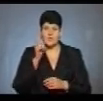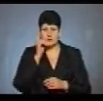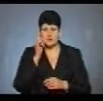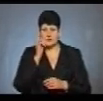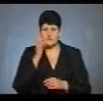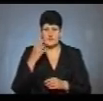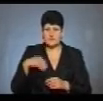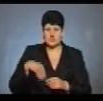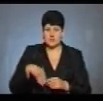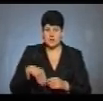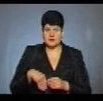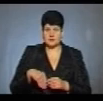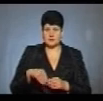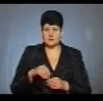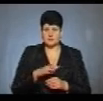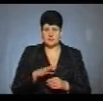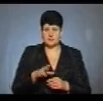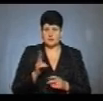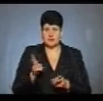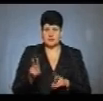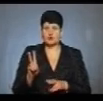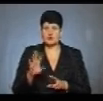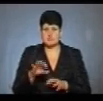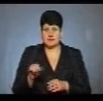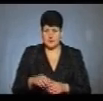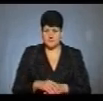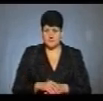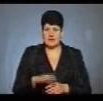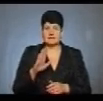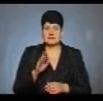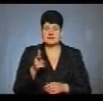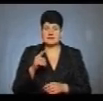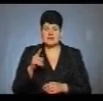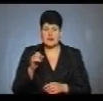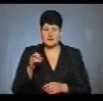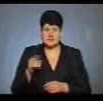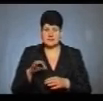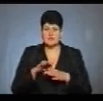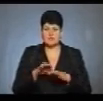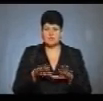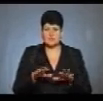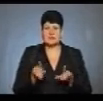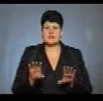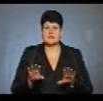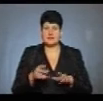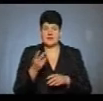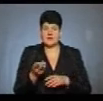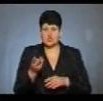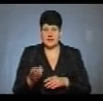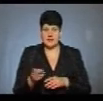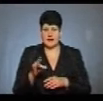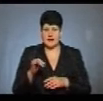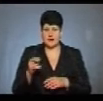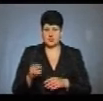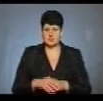взяв в кишеню, думаю, я там не буду лежав, хтось забере. Василь Заєць веде нас до місця, де, за його словами, лежали речі